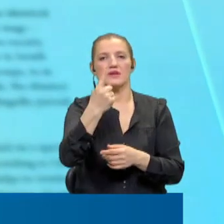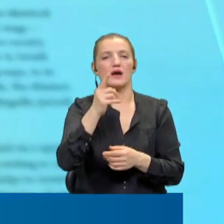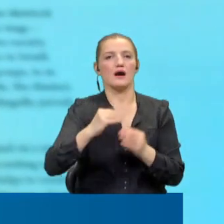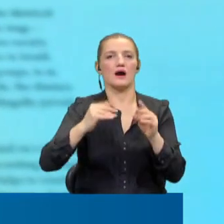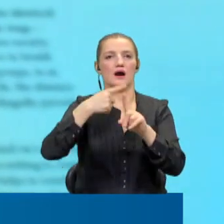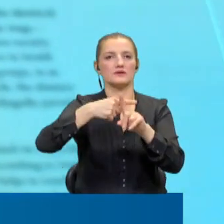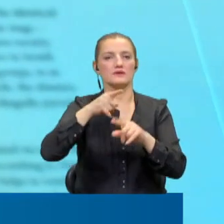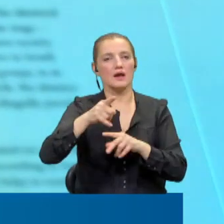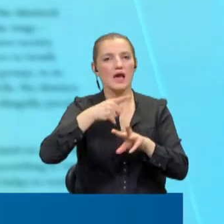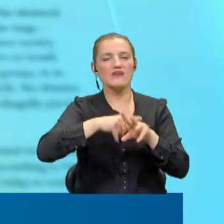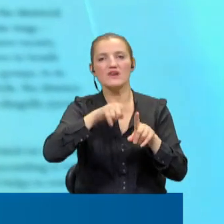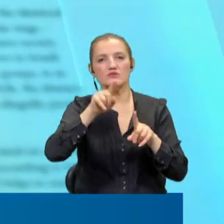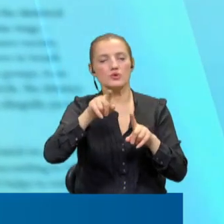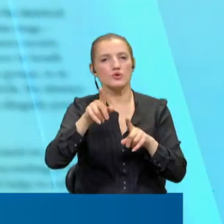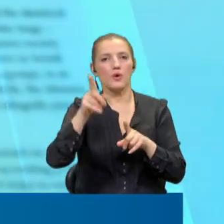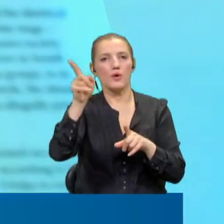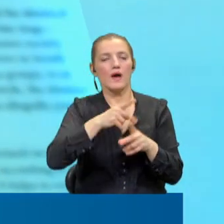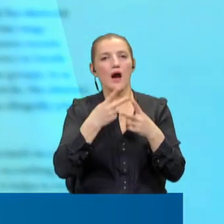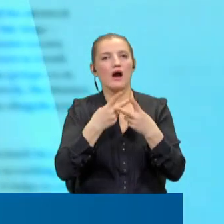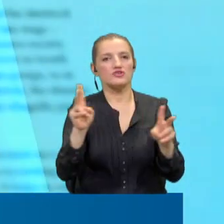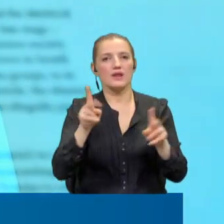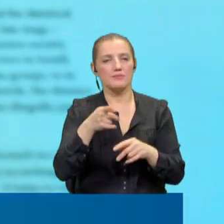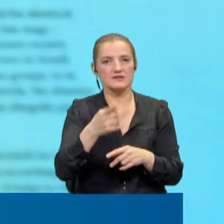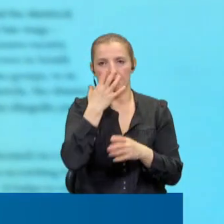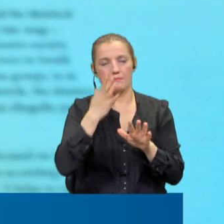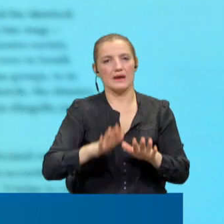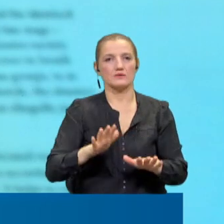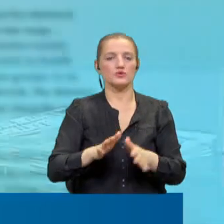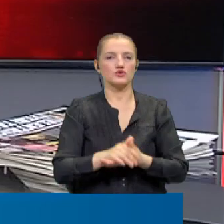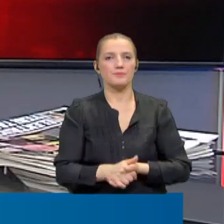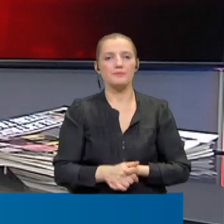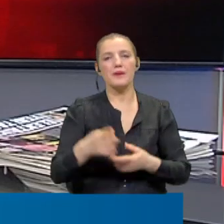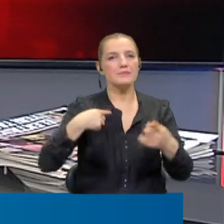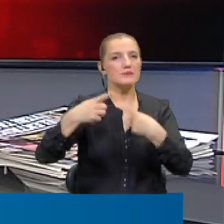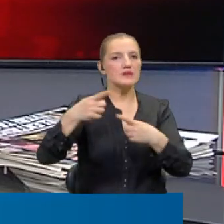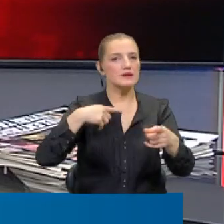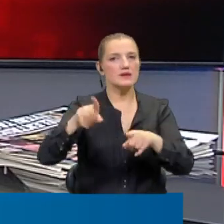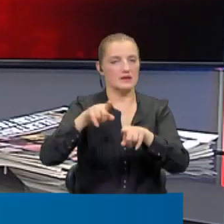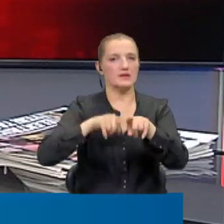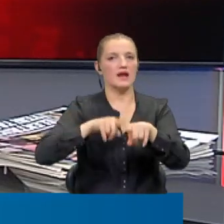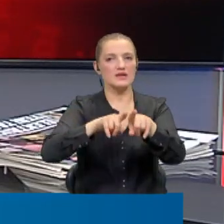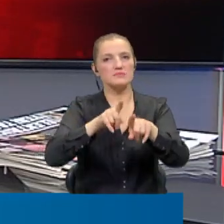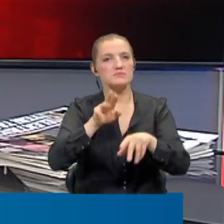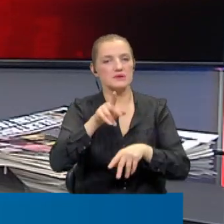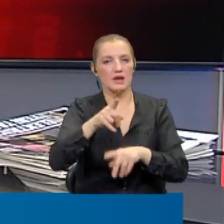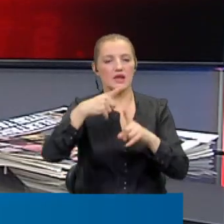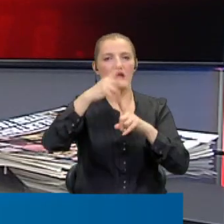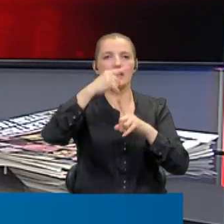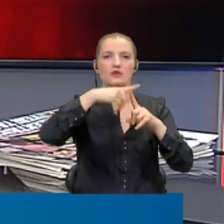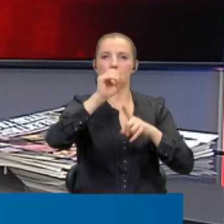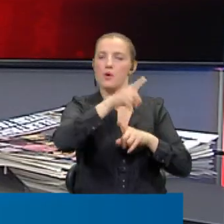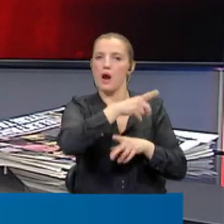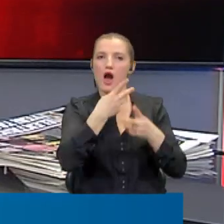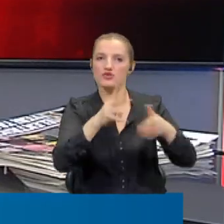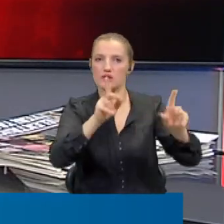Enflasyonun da yakın oranlarda açıklanması bekleniyor birbirini takip ediyor gibi oluyor aslında böyle iki o bir